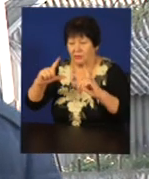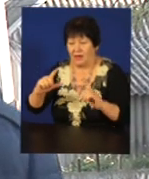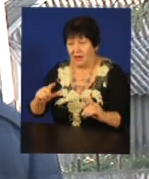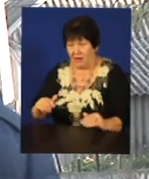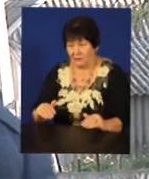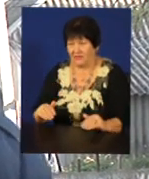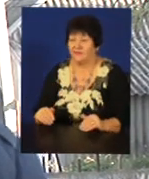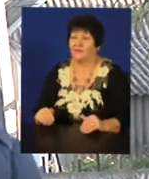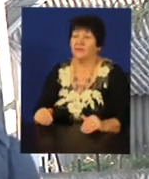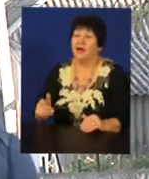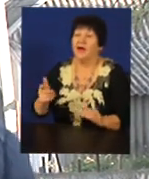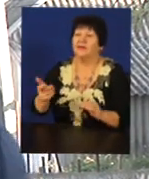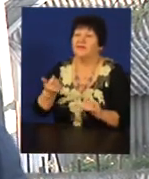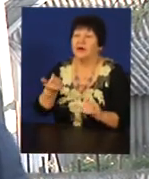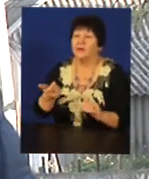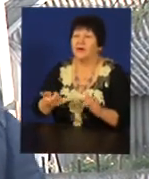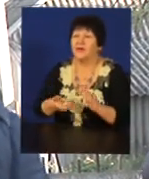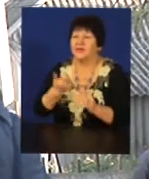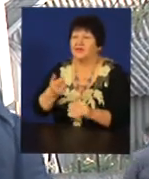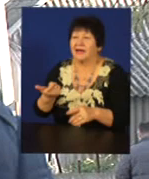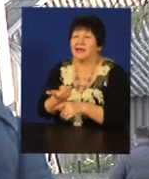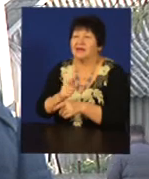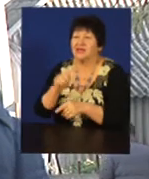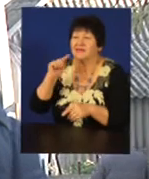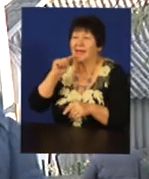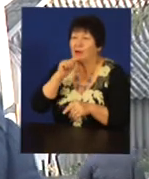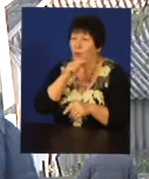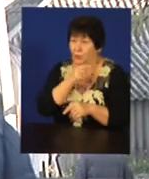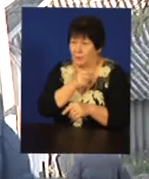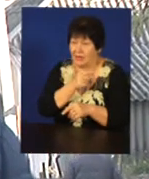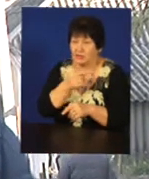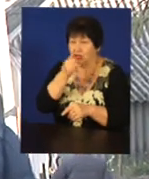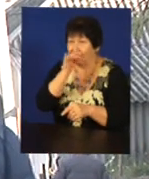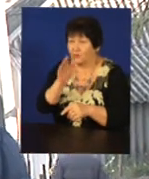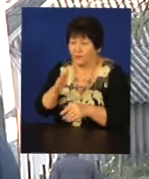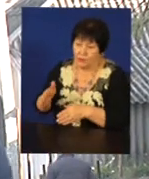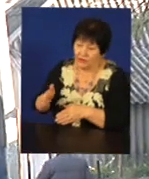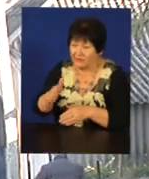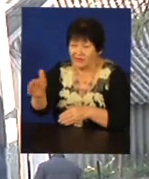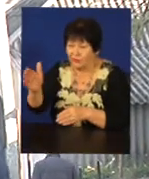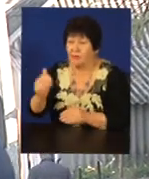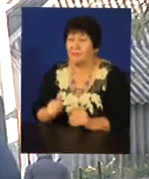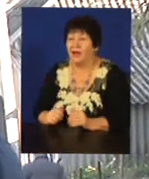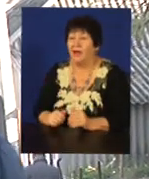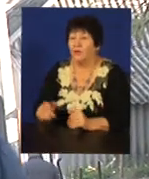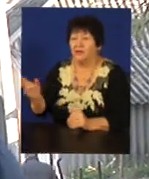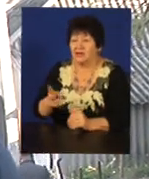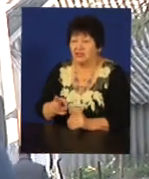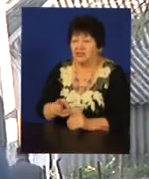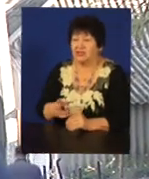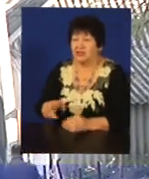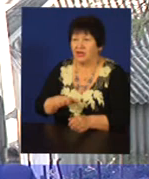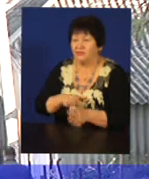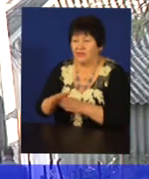S-a identificat această economie și nu am putut să o redirecționăm undeva unde necesită